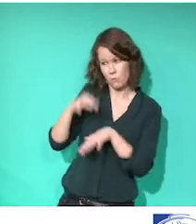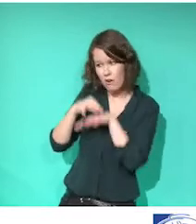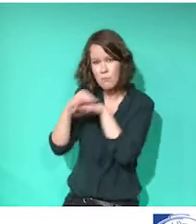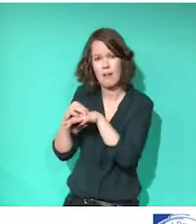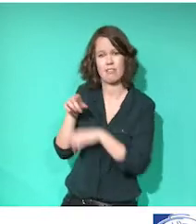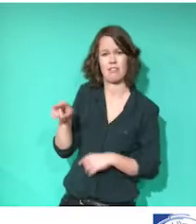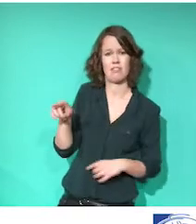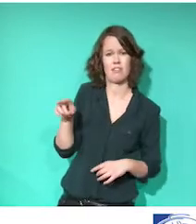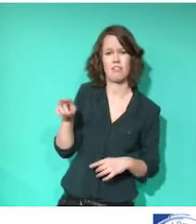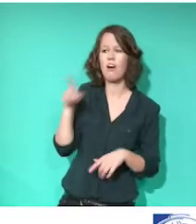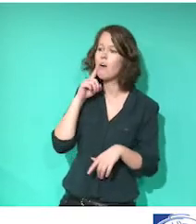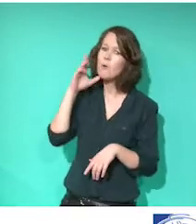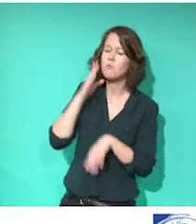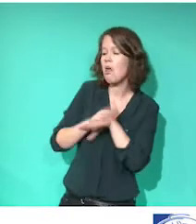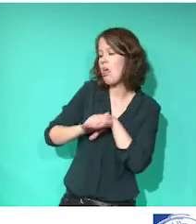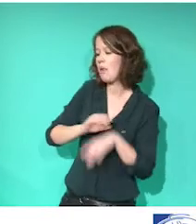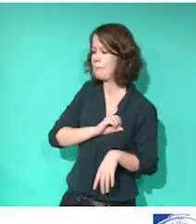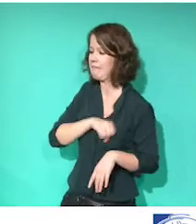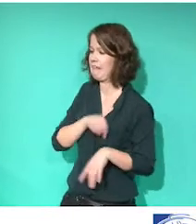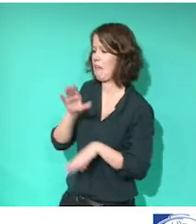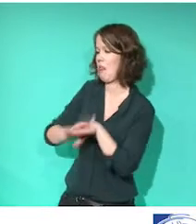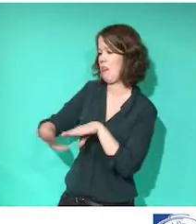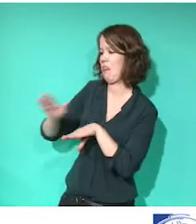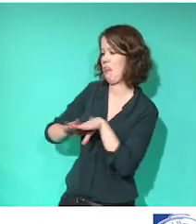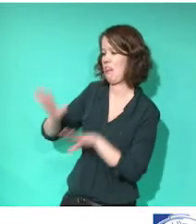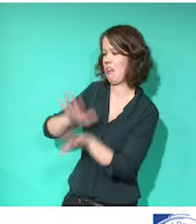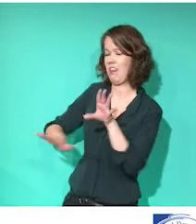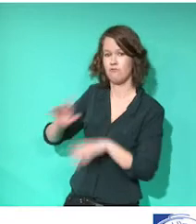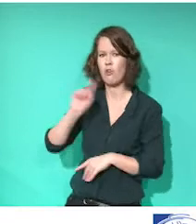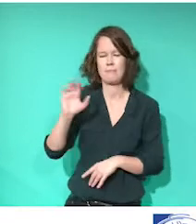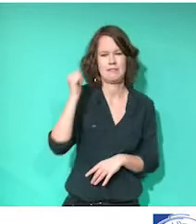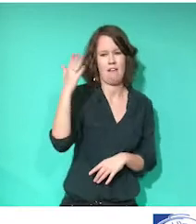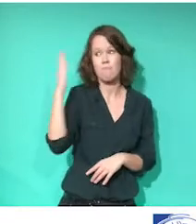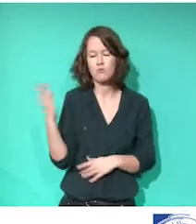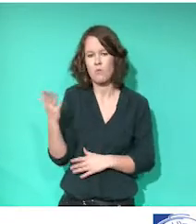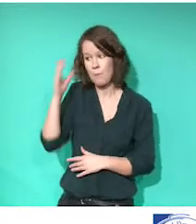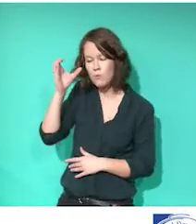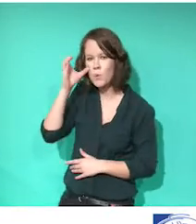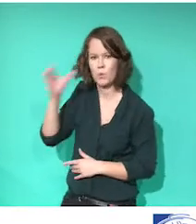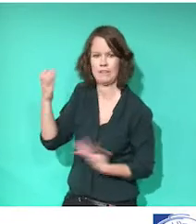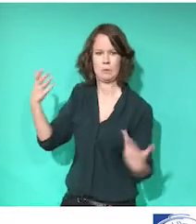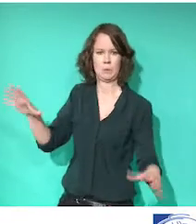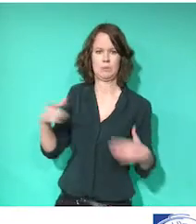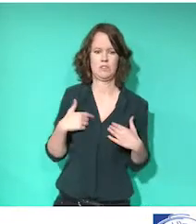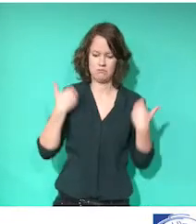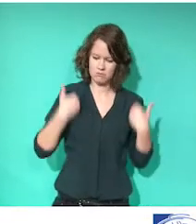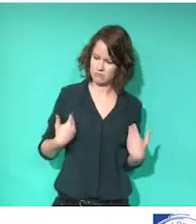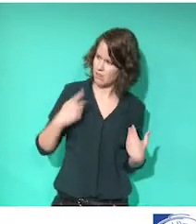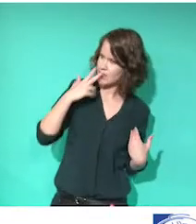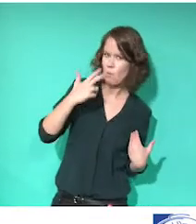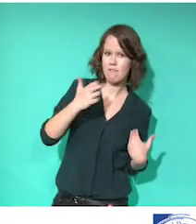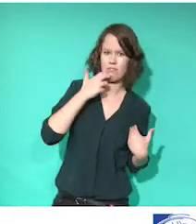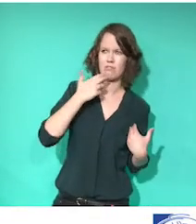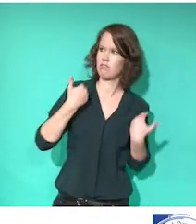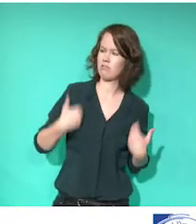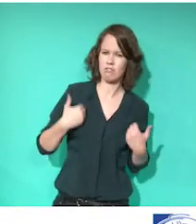n'ont besoin ni de compassion, ni de misérabilisme, ni de pitié. Ce que nous voulons, c'est que vous nous regardiez comme des citoyennes à